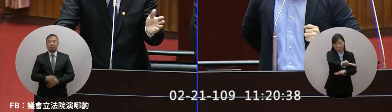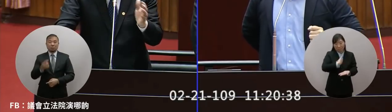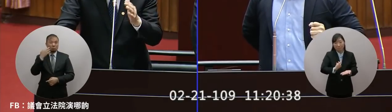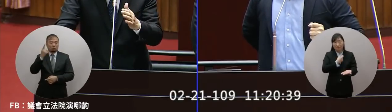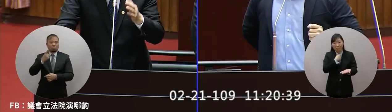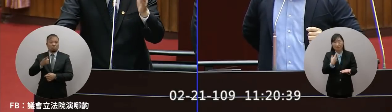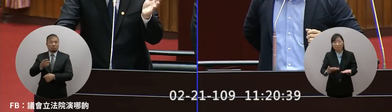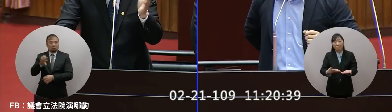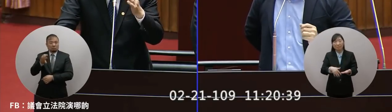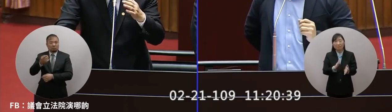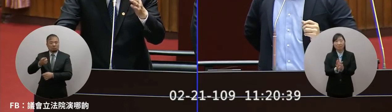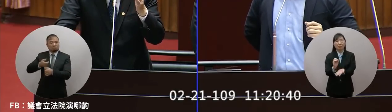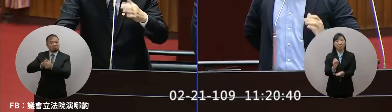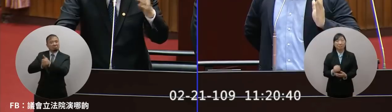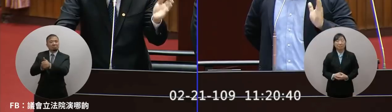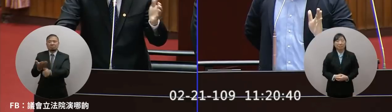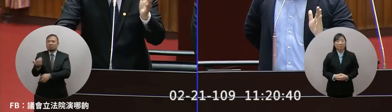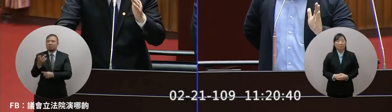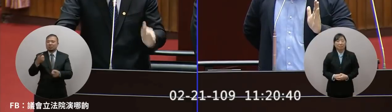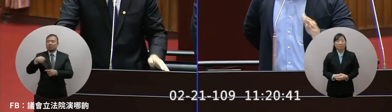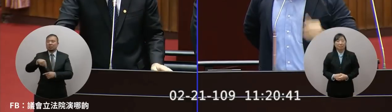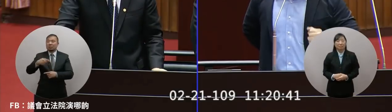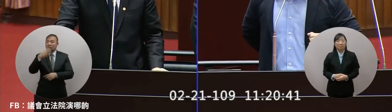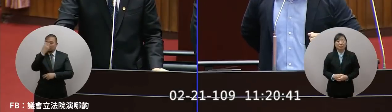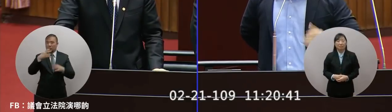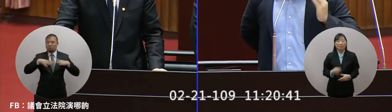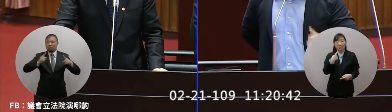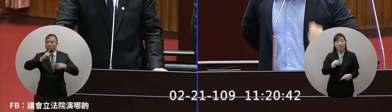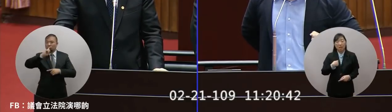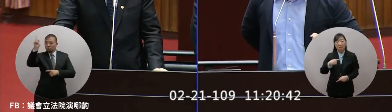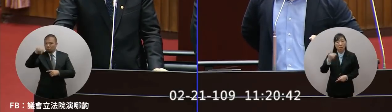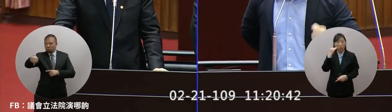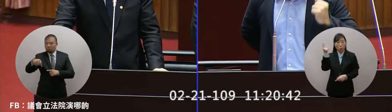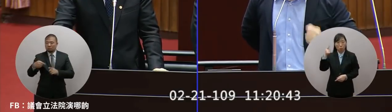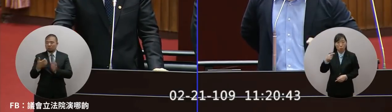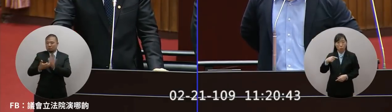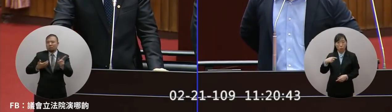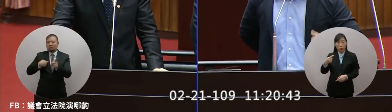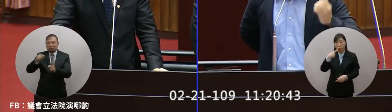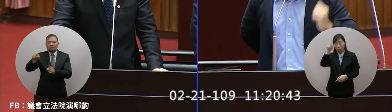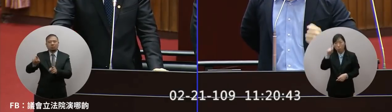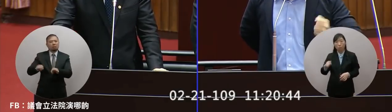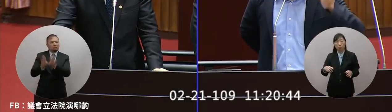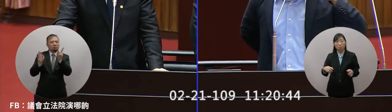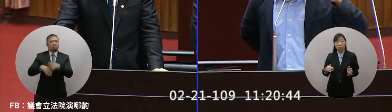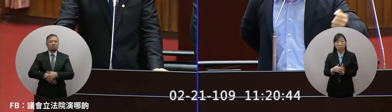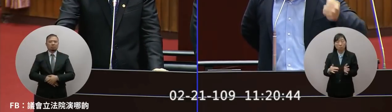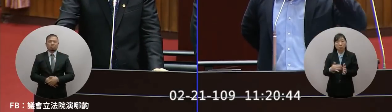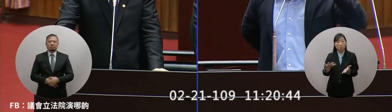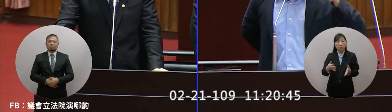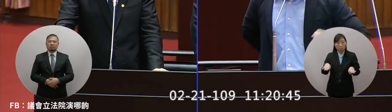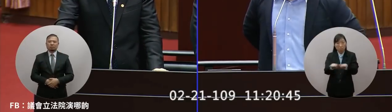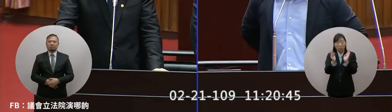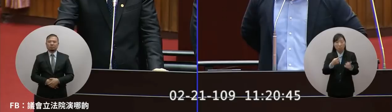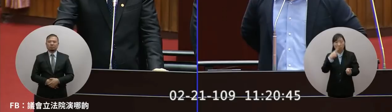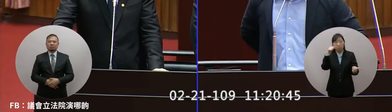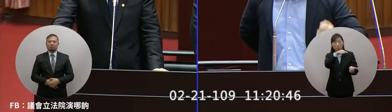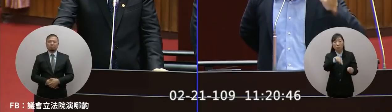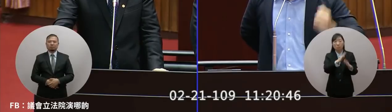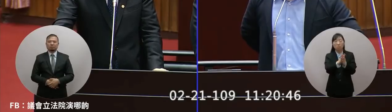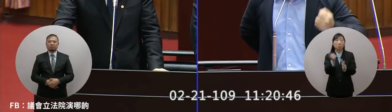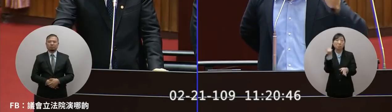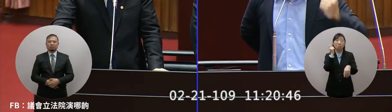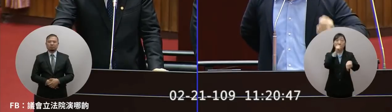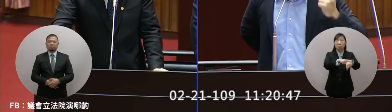偿早在这检察官还没有起诉之前就已经在 起诉了，起诉了，起诉了，还是没有去对他进行假扣